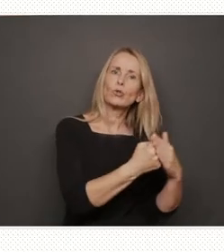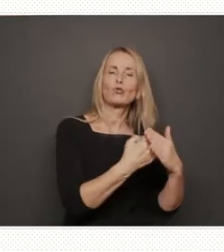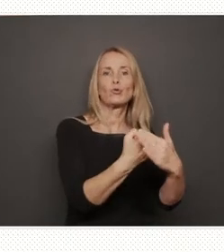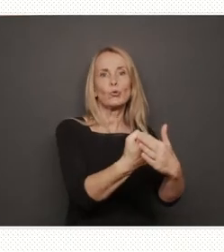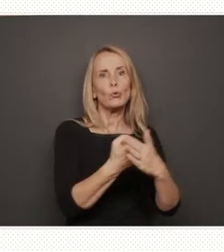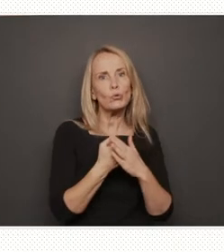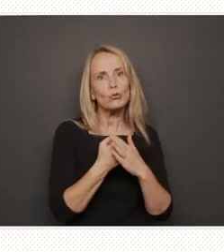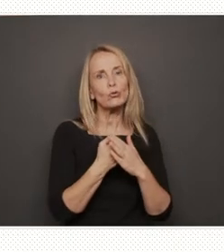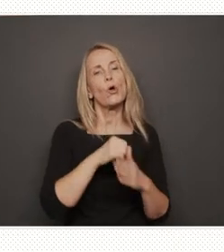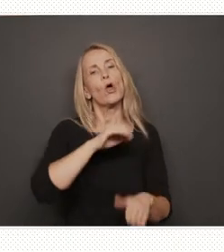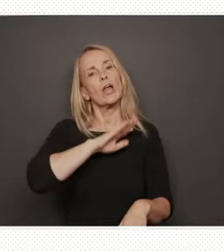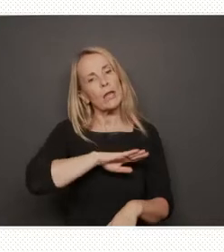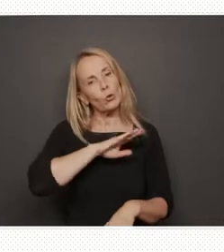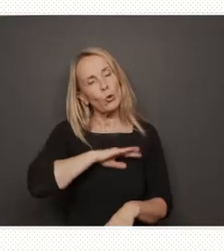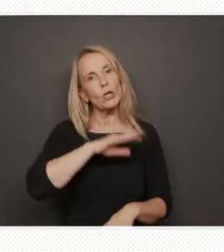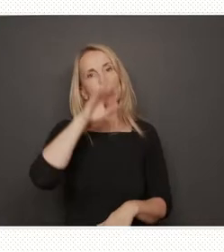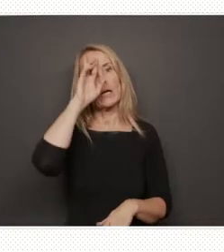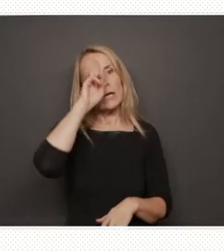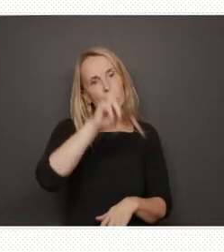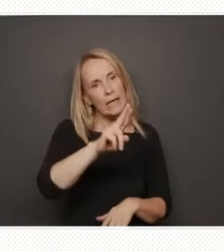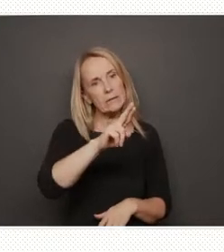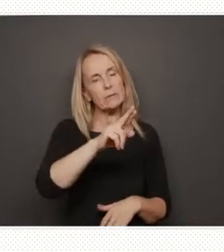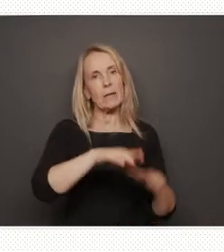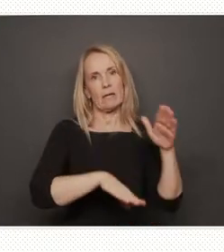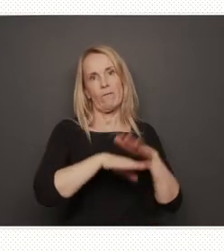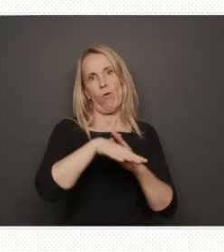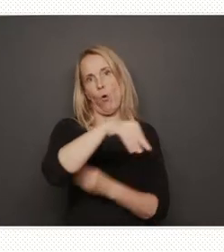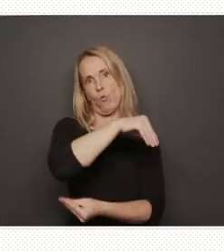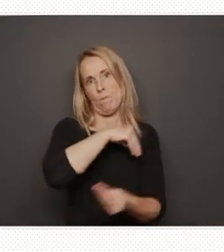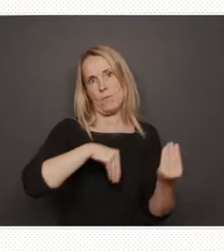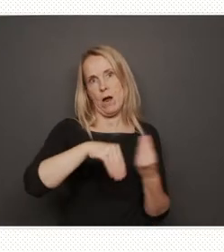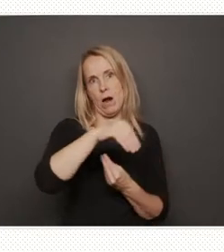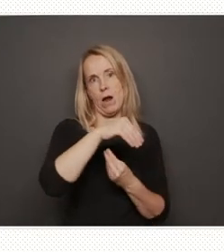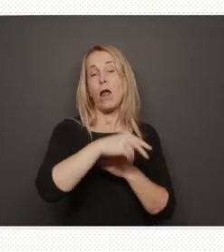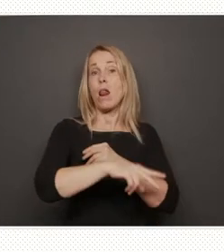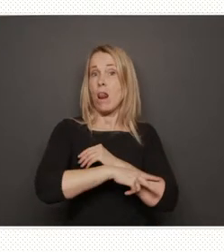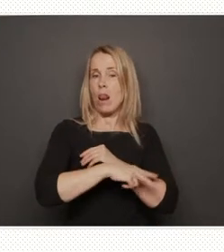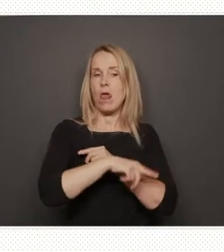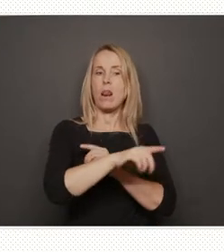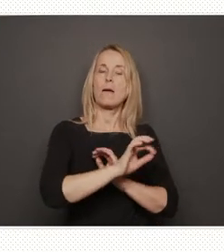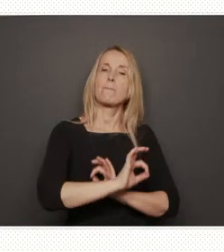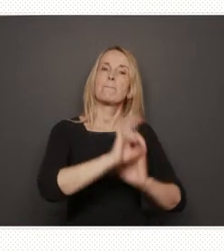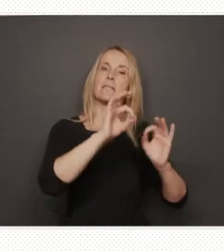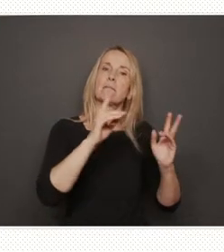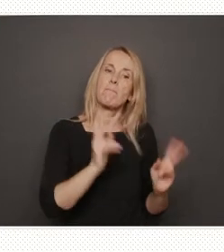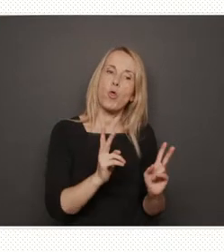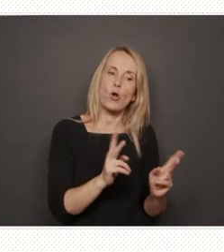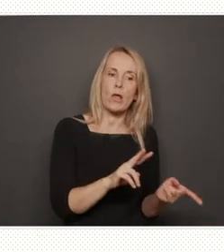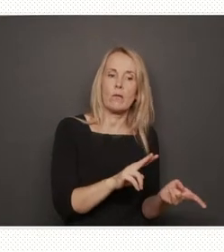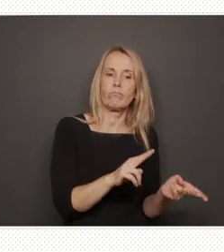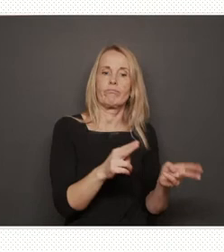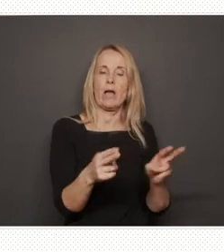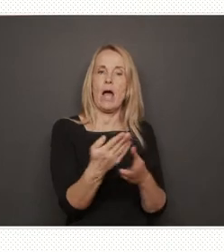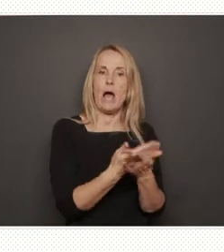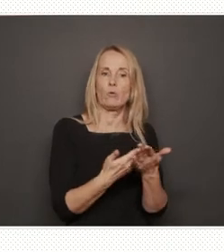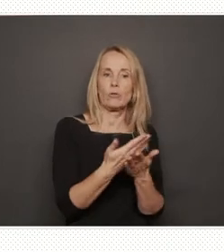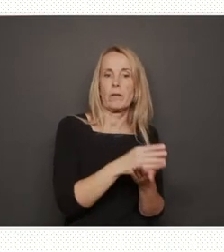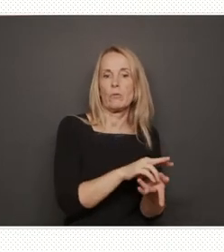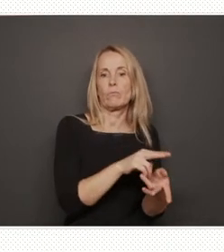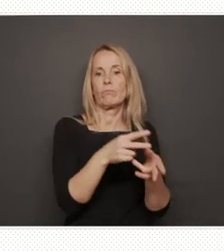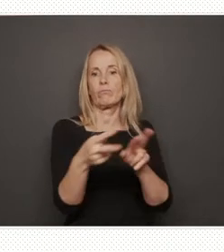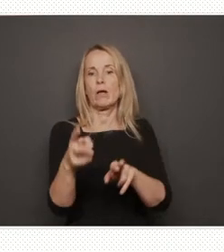und ein geduldiger und respektvoller Umgang miteinander sollen Lehrlinge bestmöglich beim Übergang von der Ausbildung in das